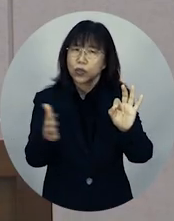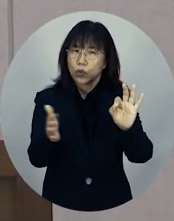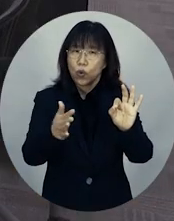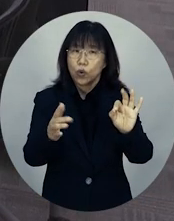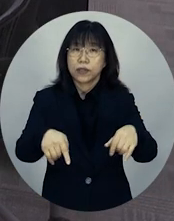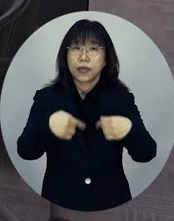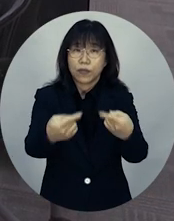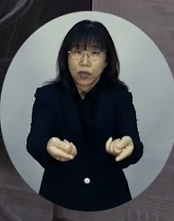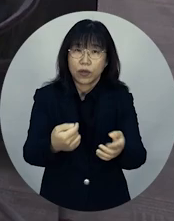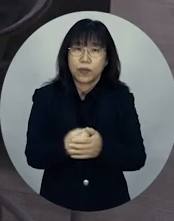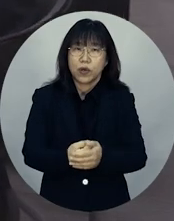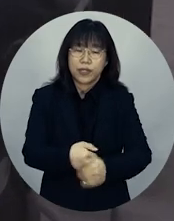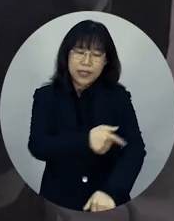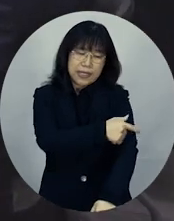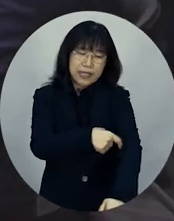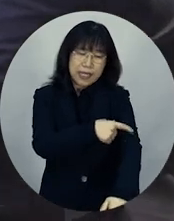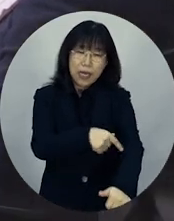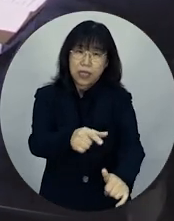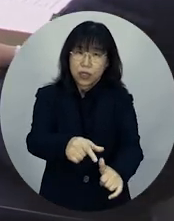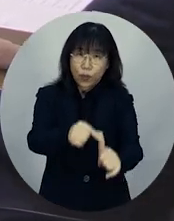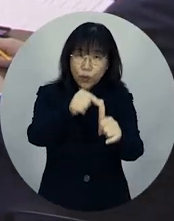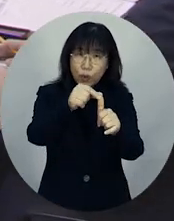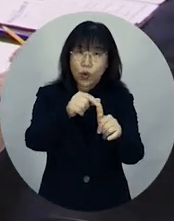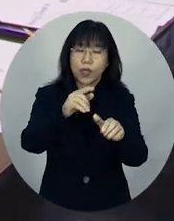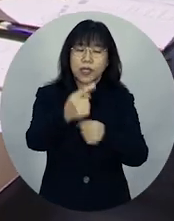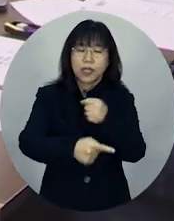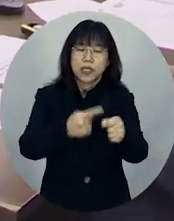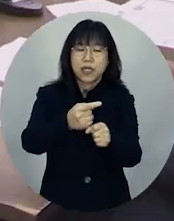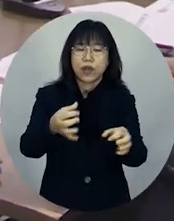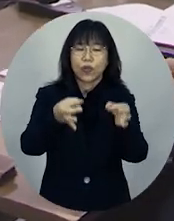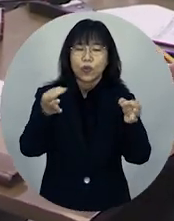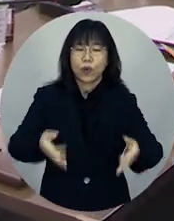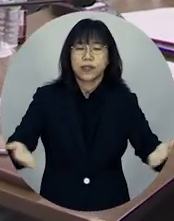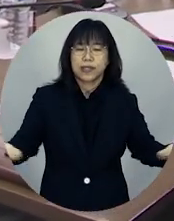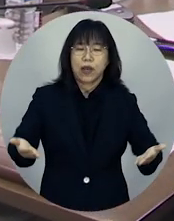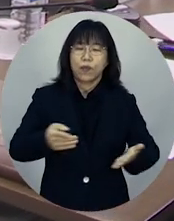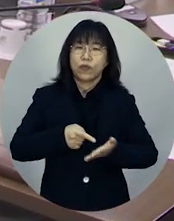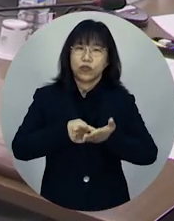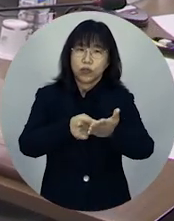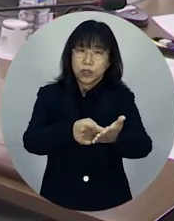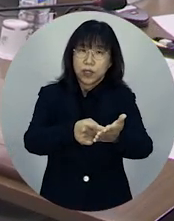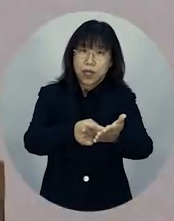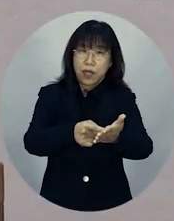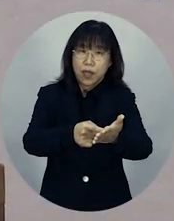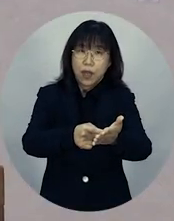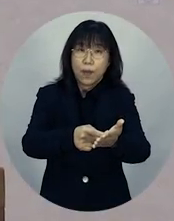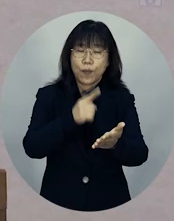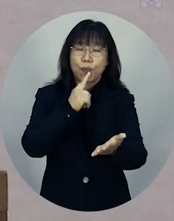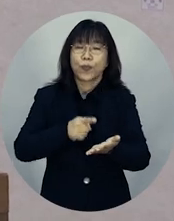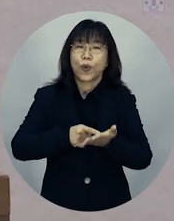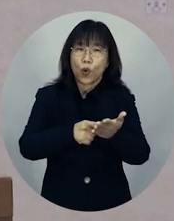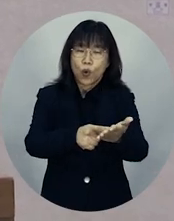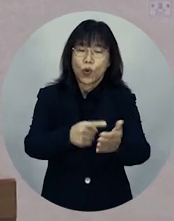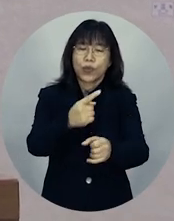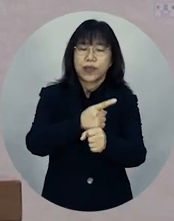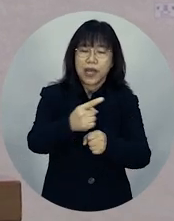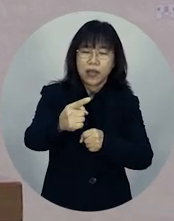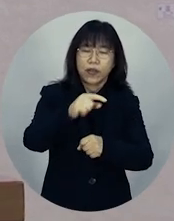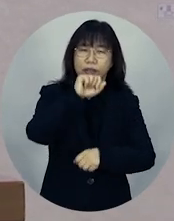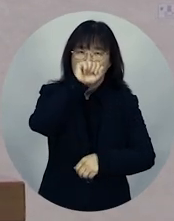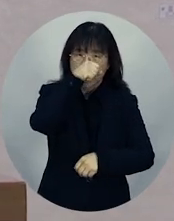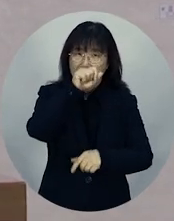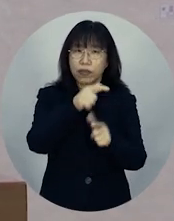회의에서는 먼저 2023년 이사 선임의 건을 비롯해 올 한 해 동안의 사업 추진 실적 보고와 내년도